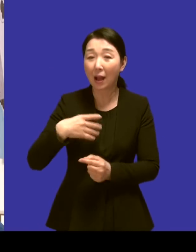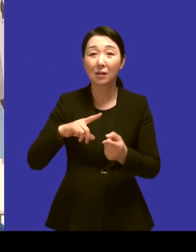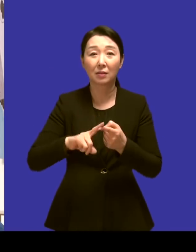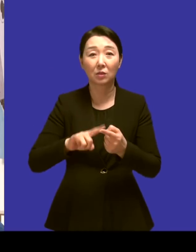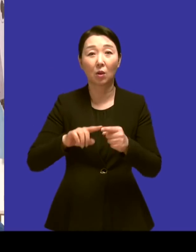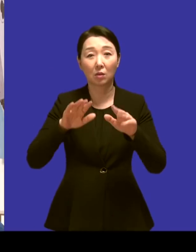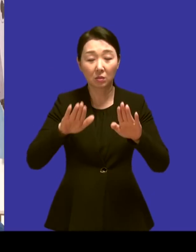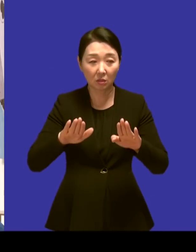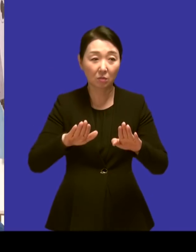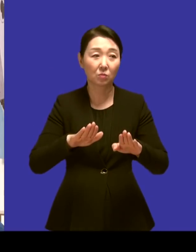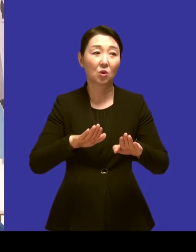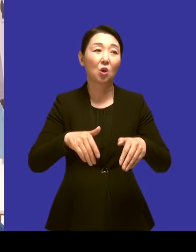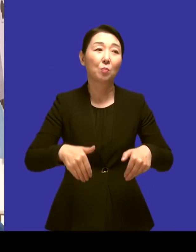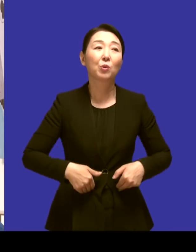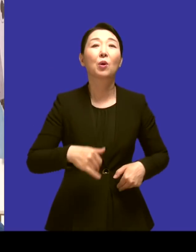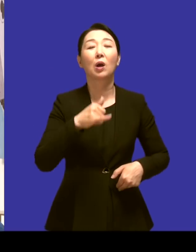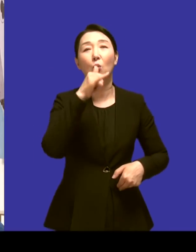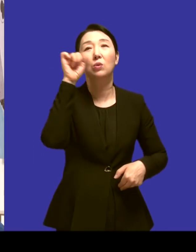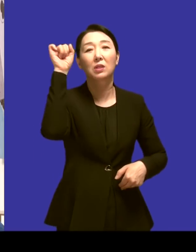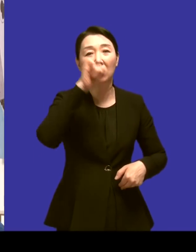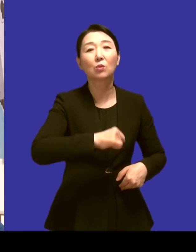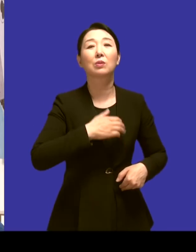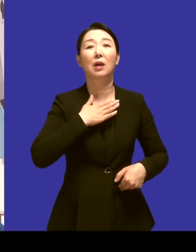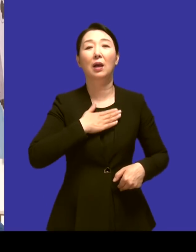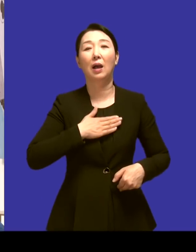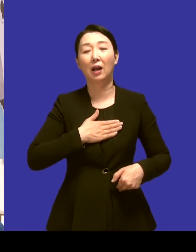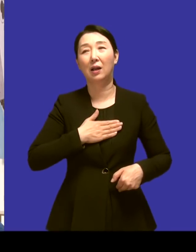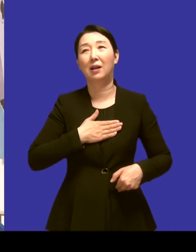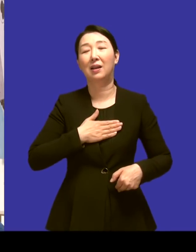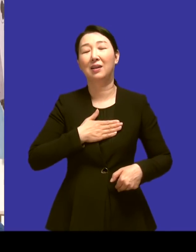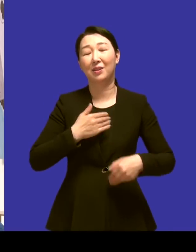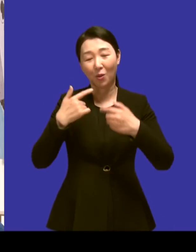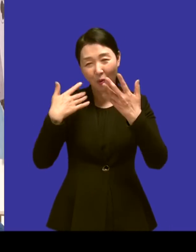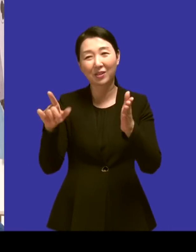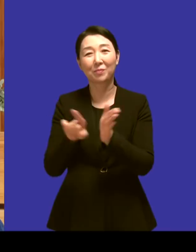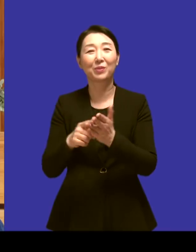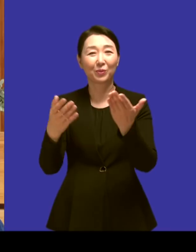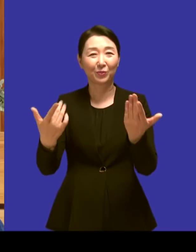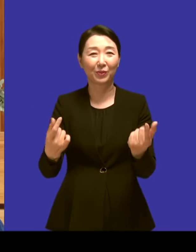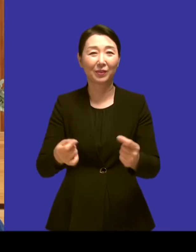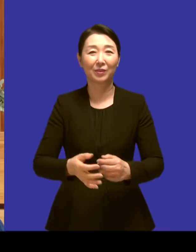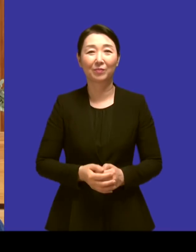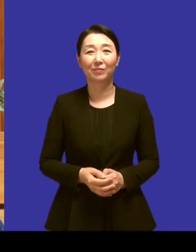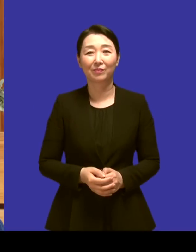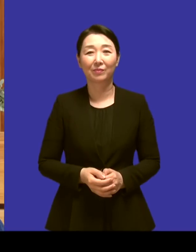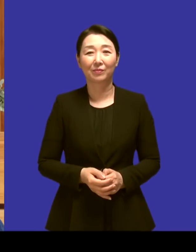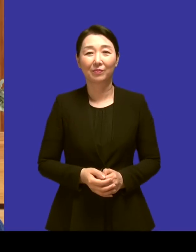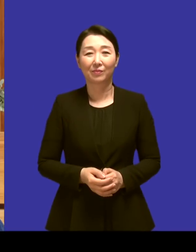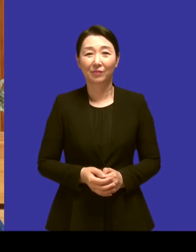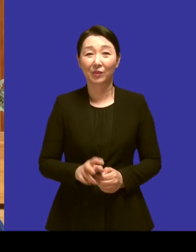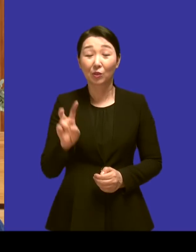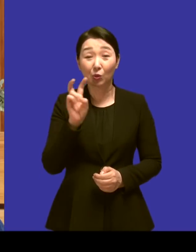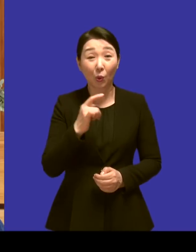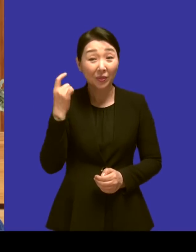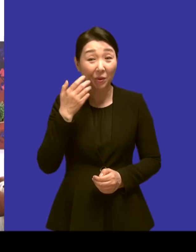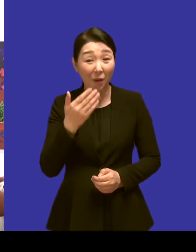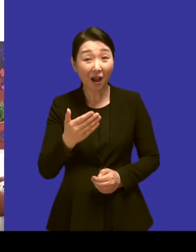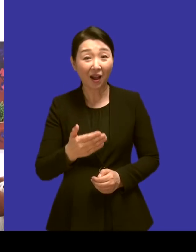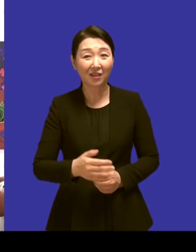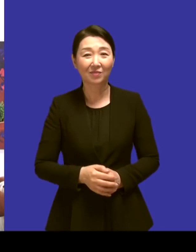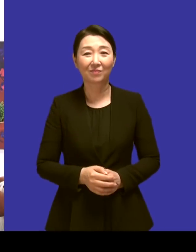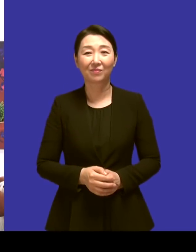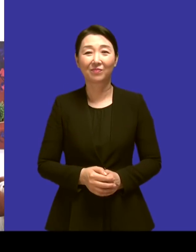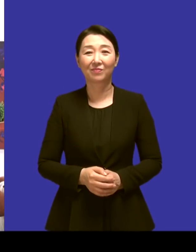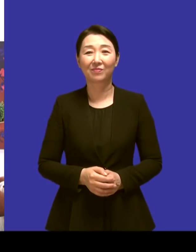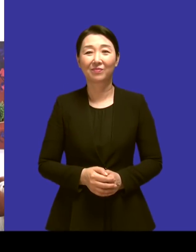지금 이렇게 필요한 곳이 있어서였다를 좀 확증시켜 준 것 같아요. 그러네요. 그 노래 좀 들어볼 수 있을까요?